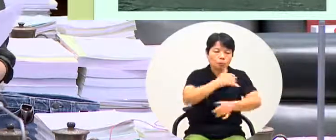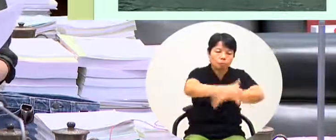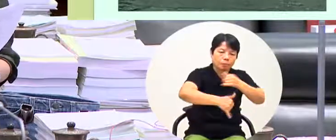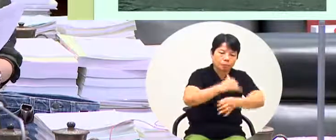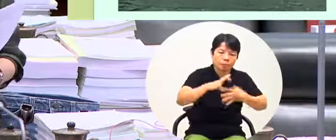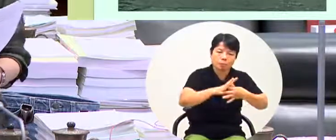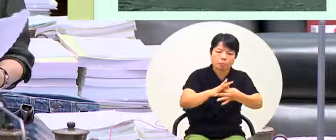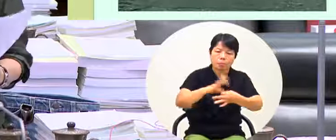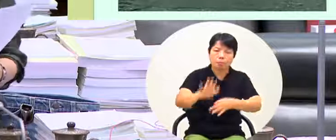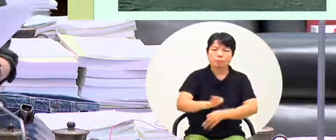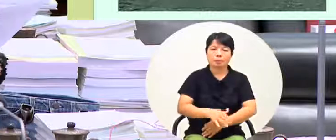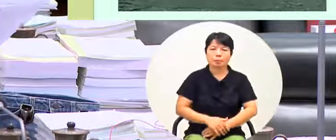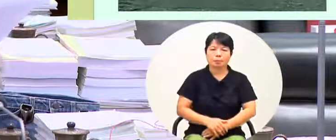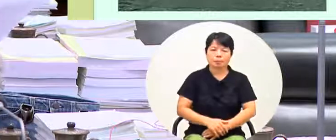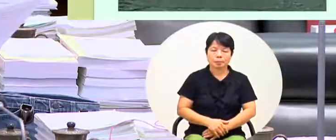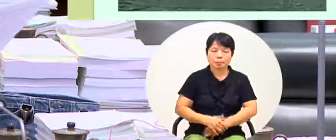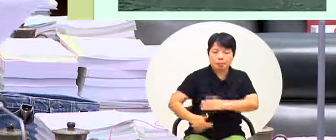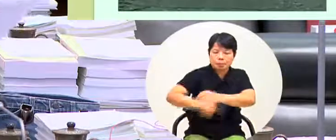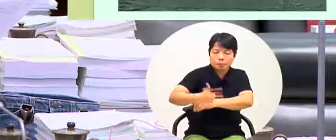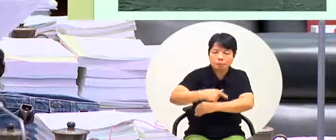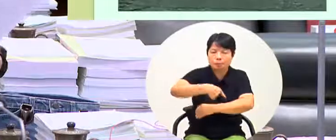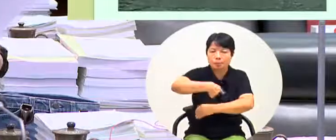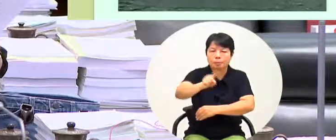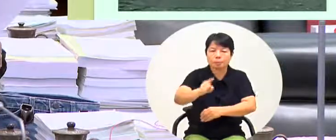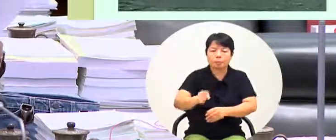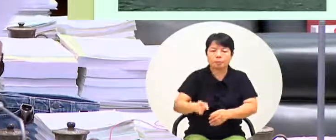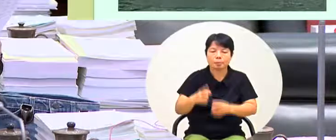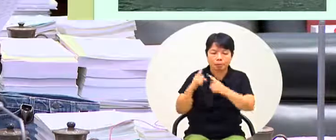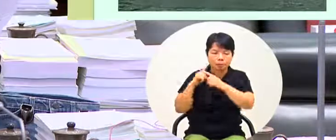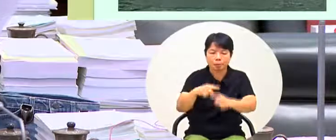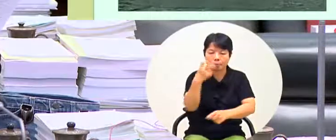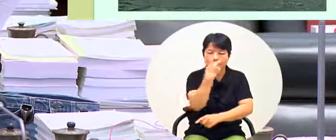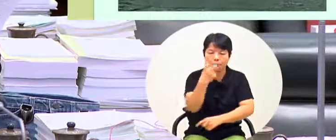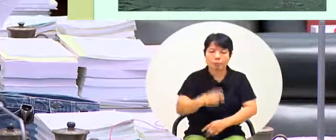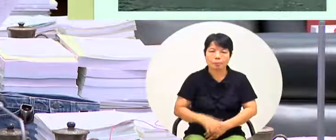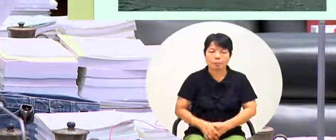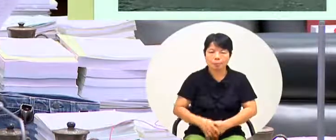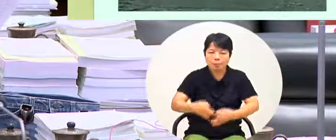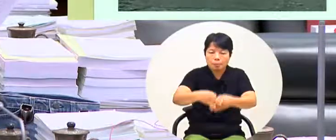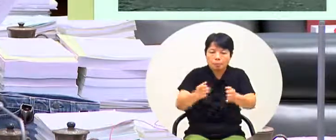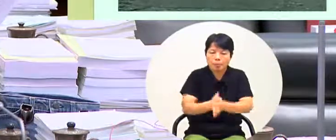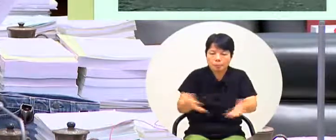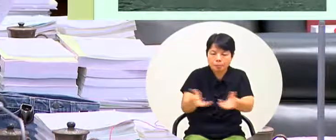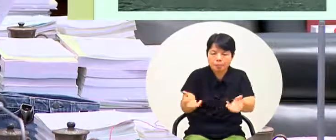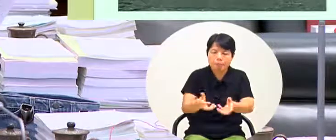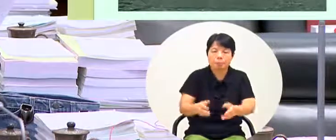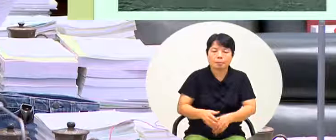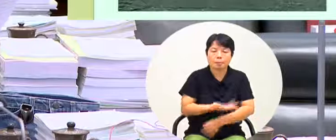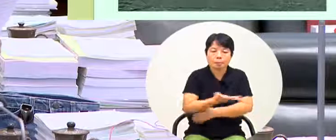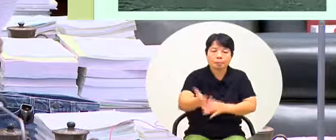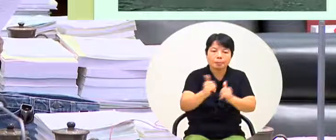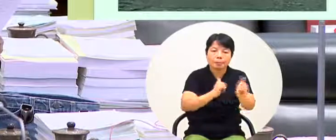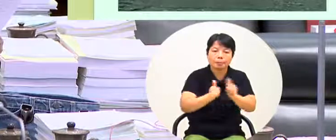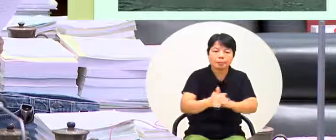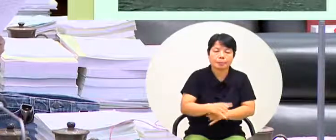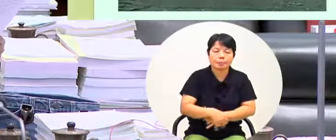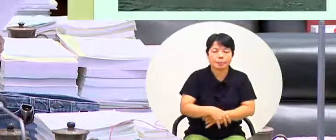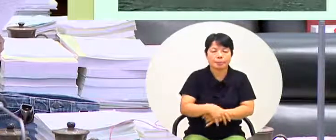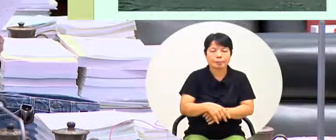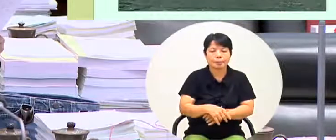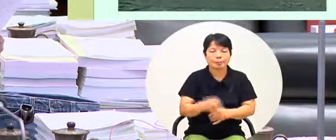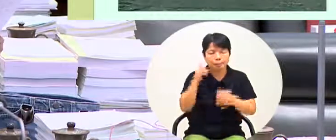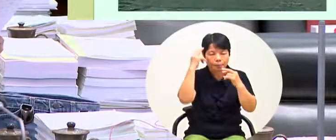的能够哈，能够去会刊哈，然后能够尽快的能够处理啊，让百姓能够感受到我们市府的诚意啊。另外